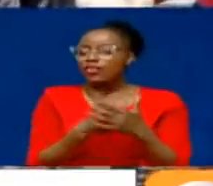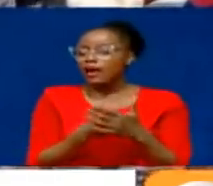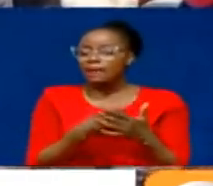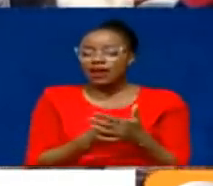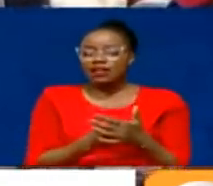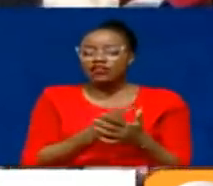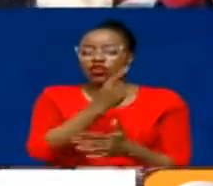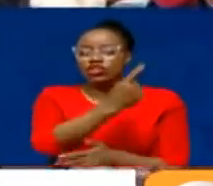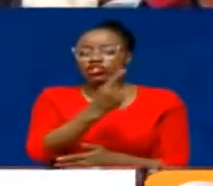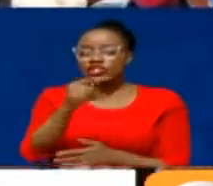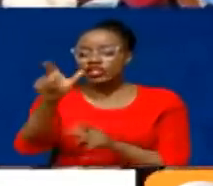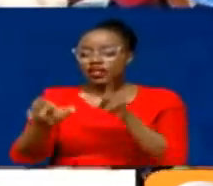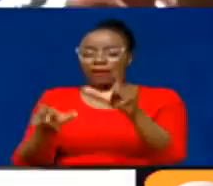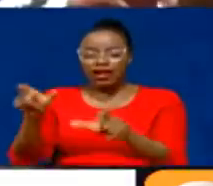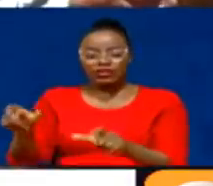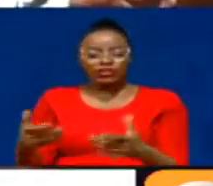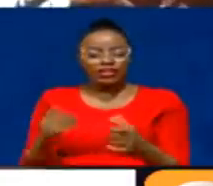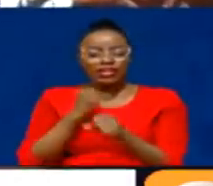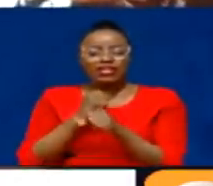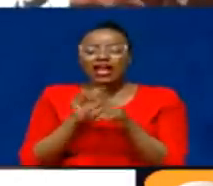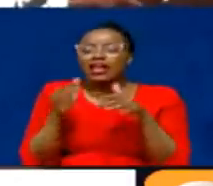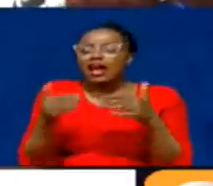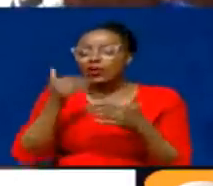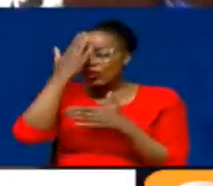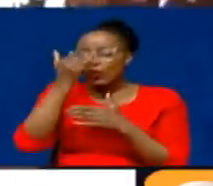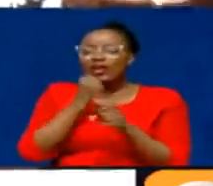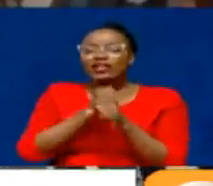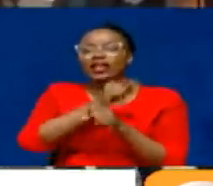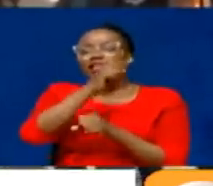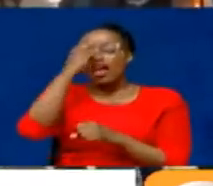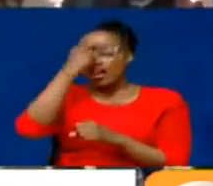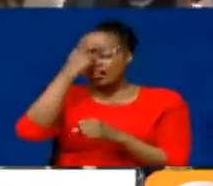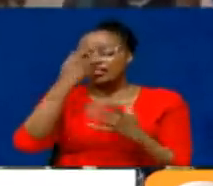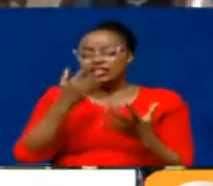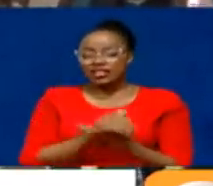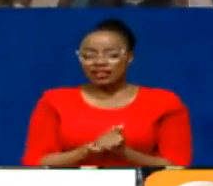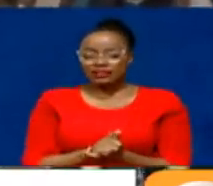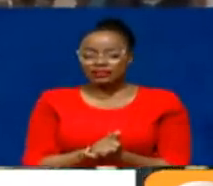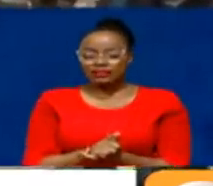kwa kila household ila ina kazi, inafanywa aje? Kwa sababu inafanywa huko.